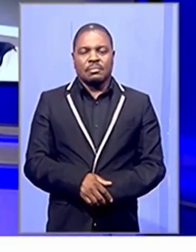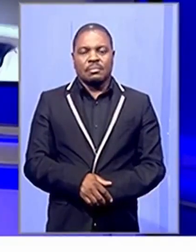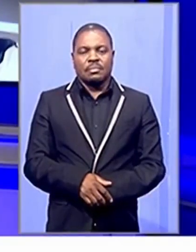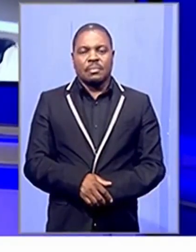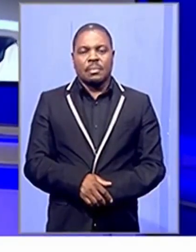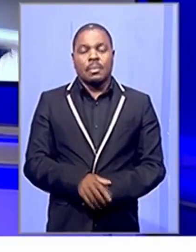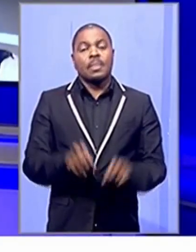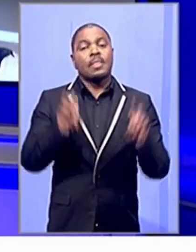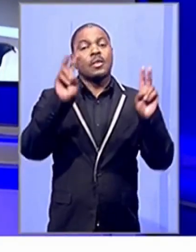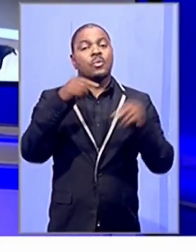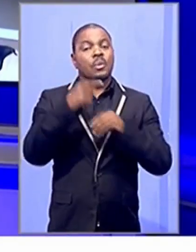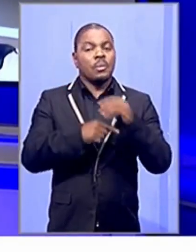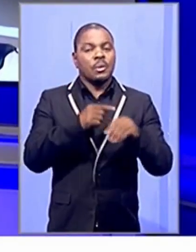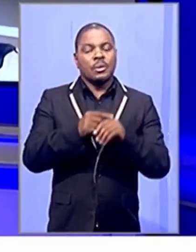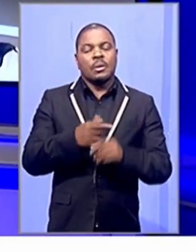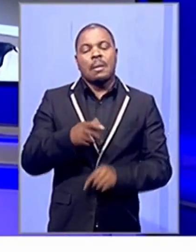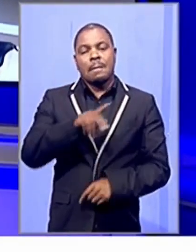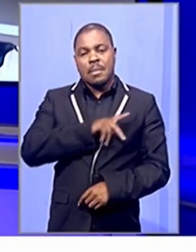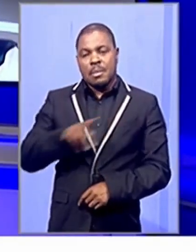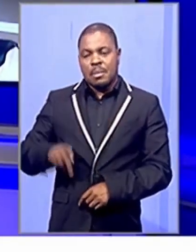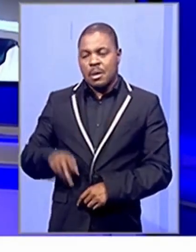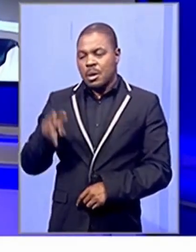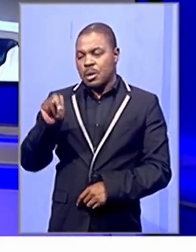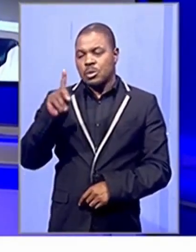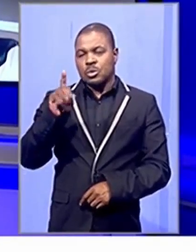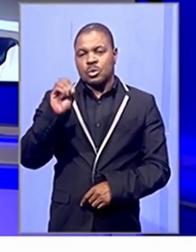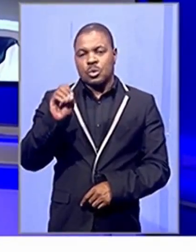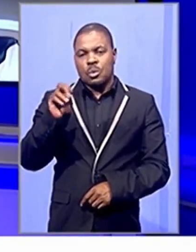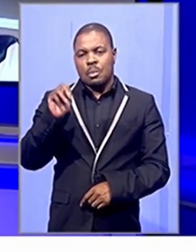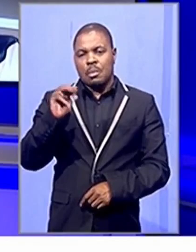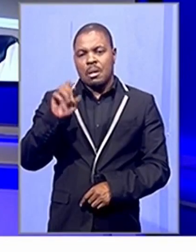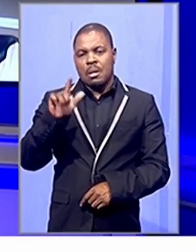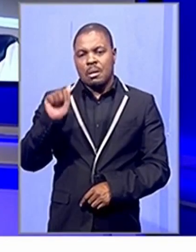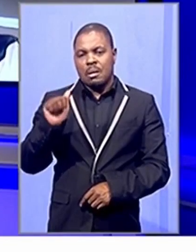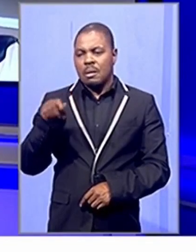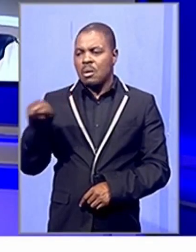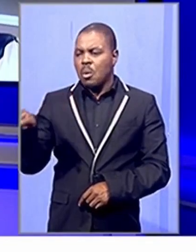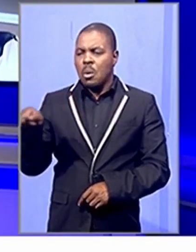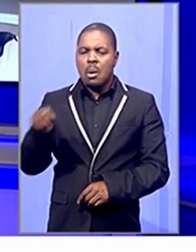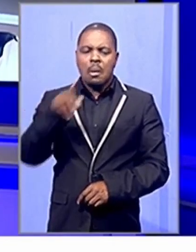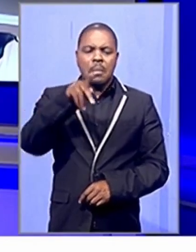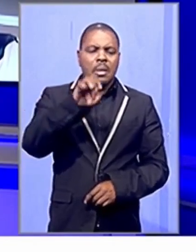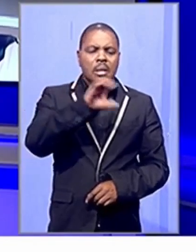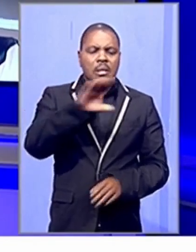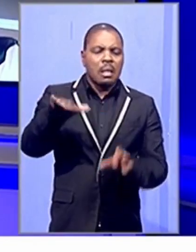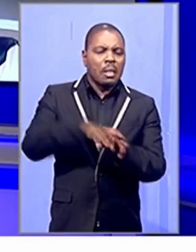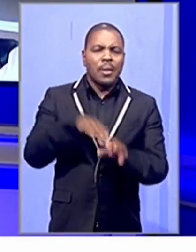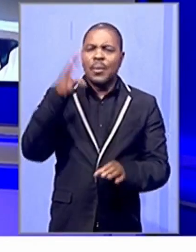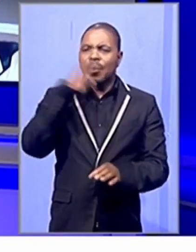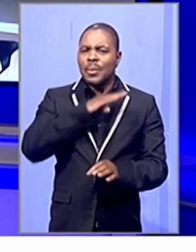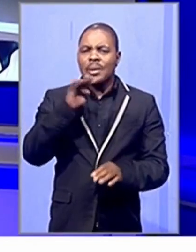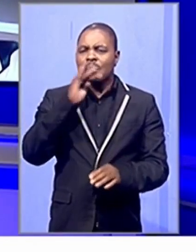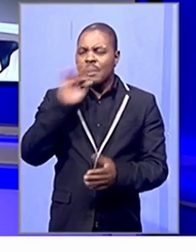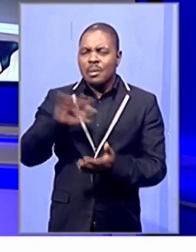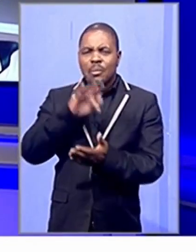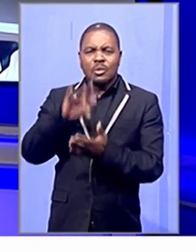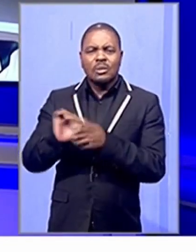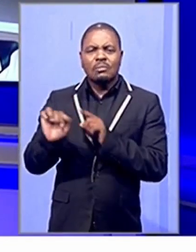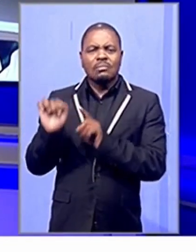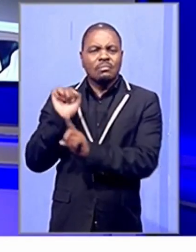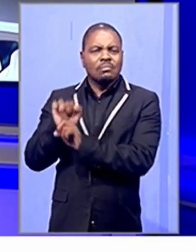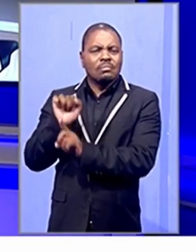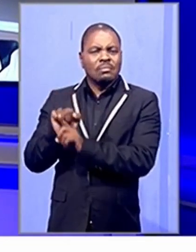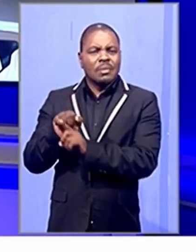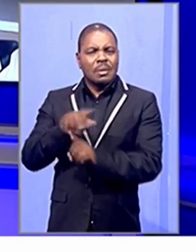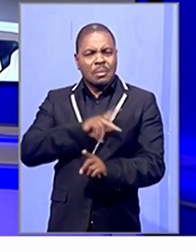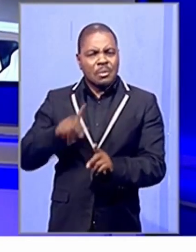Ntlha ya tonakgolo Sisi Ntombela Ntate ha kgethwa komiting ya phethahatso PEC ebe ho tlo etsa elang ka maemo a hae jwalo